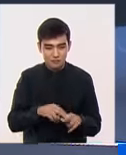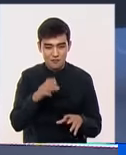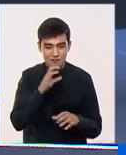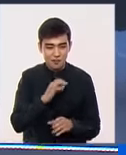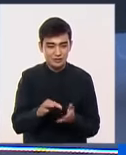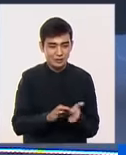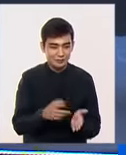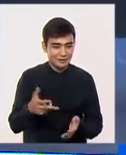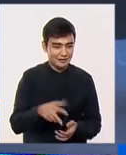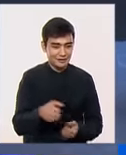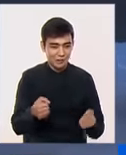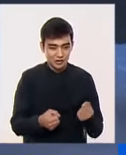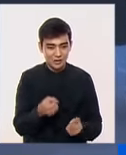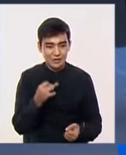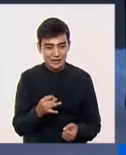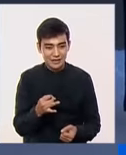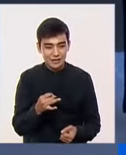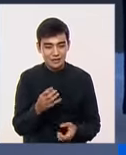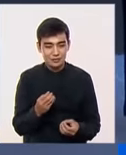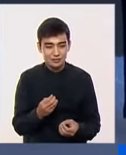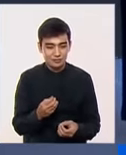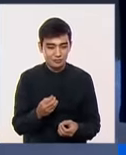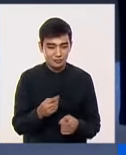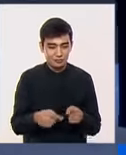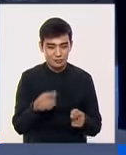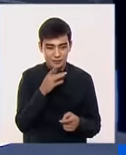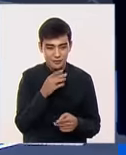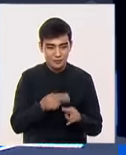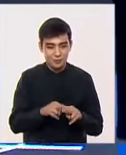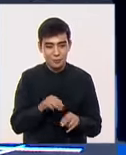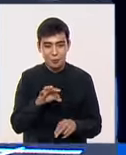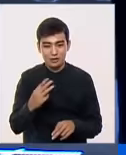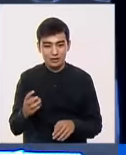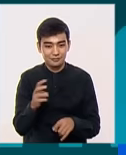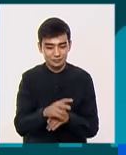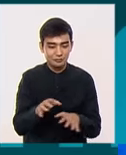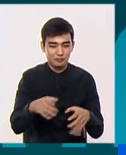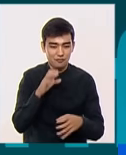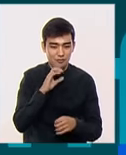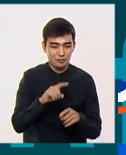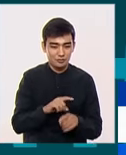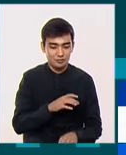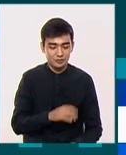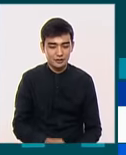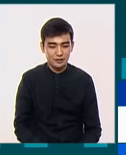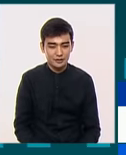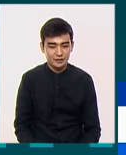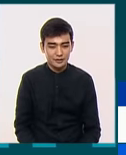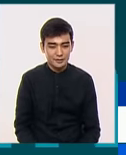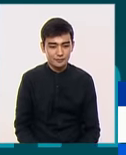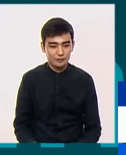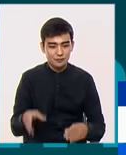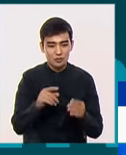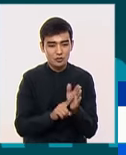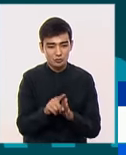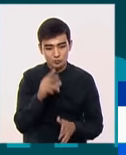сразу три авто в том числе и карету неотложки которая прибыла к нему на помощь все началось